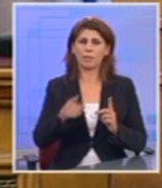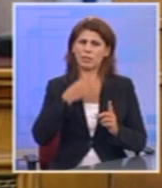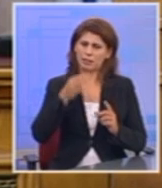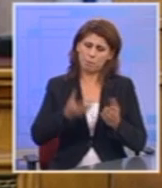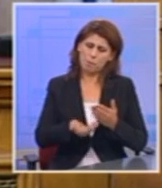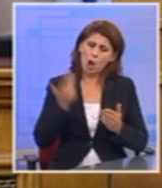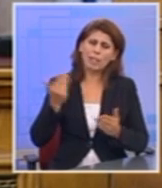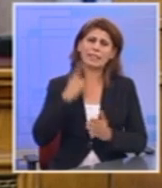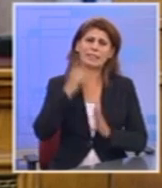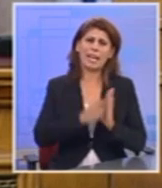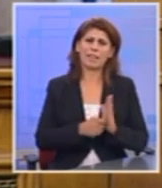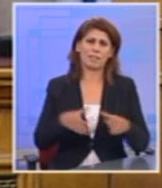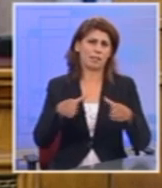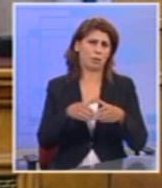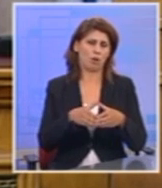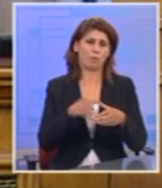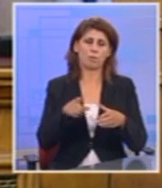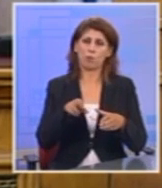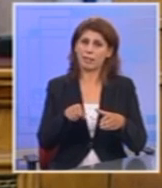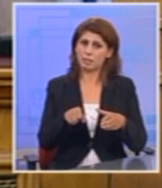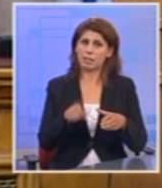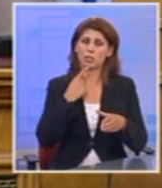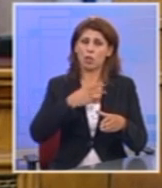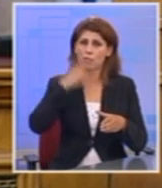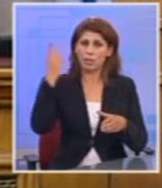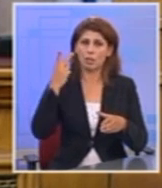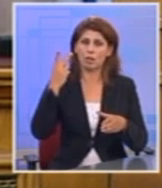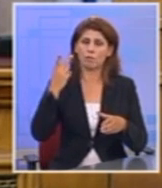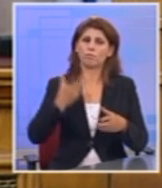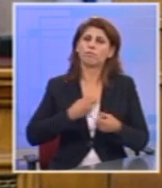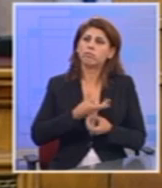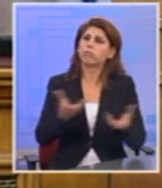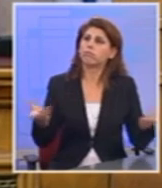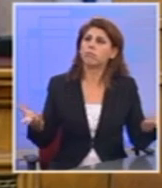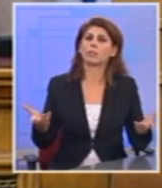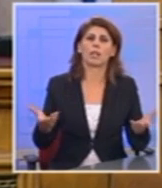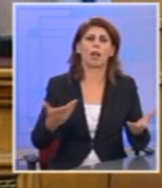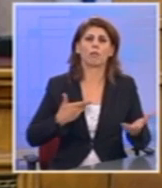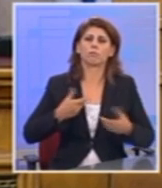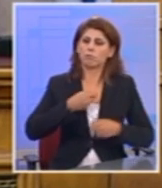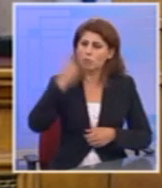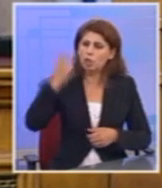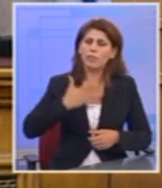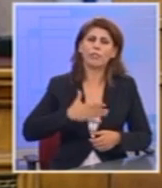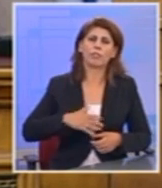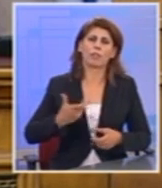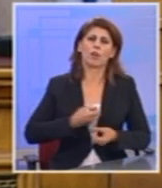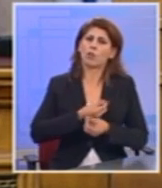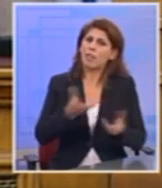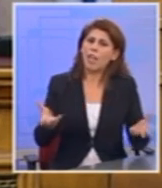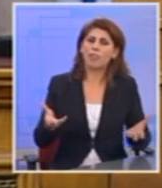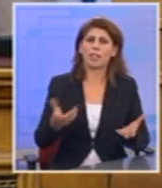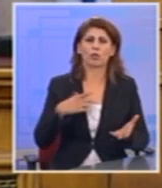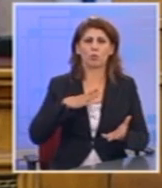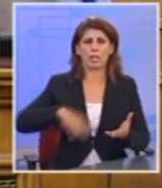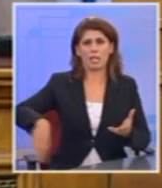προκαταρκτικής έκθεσης της επιτροπής μας που αφορά το δικαίωμα στην αυτοδιάθεση των λαών στο πλαίσιο της εφαρμογής του